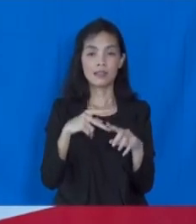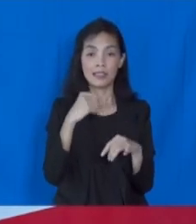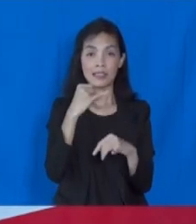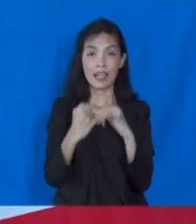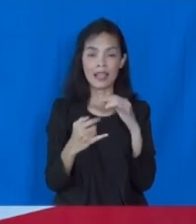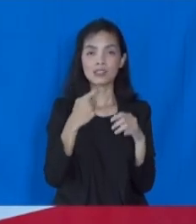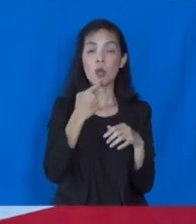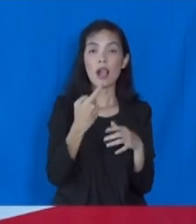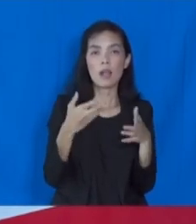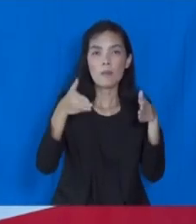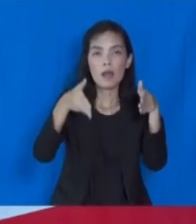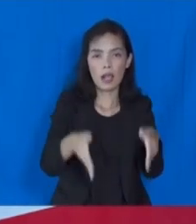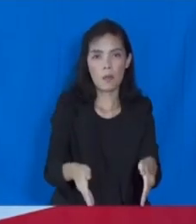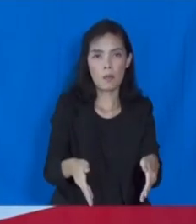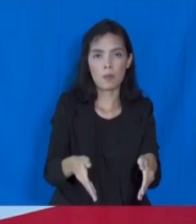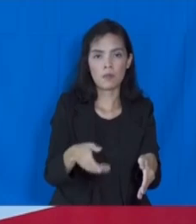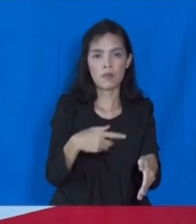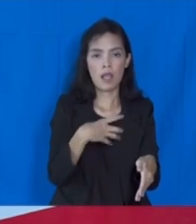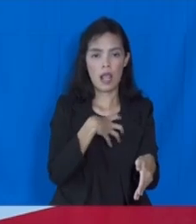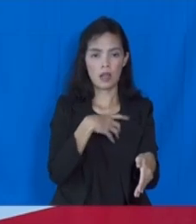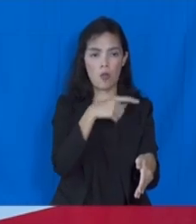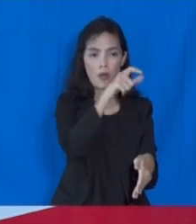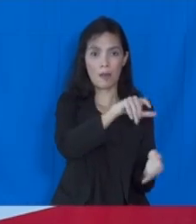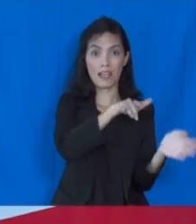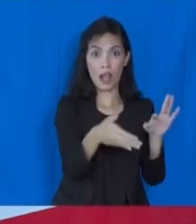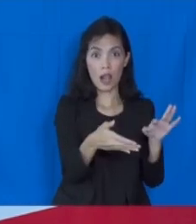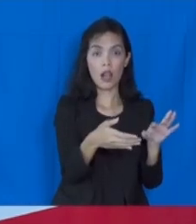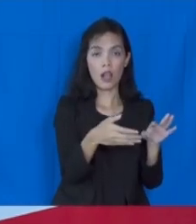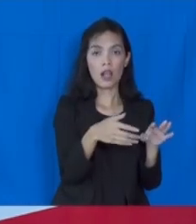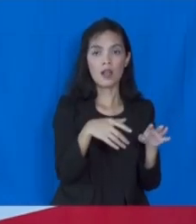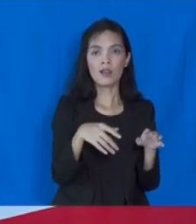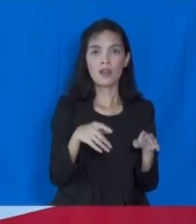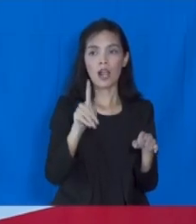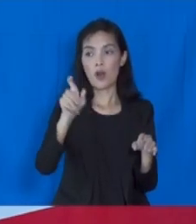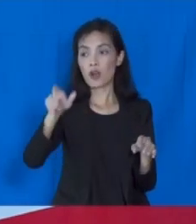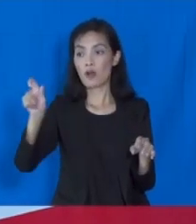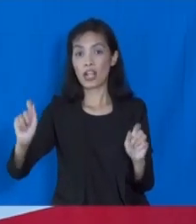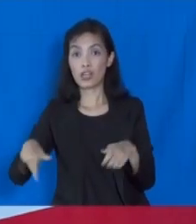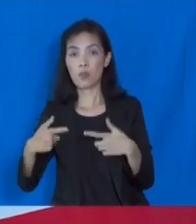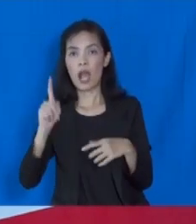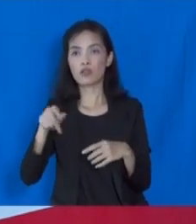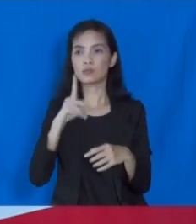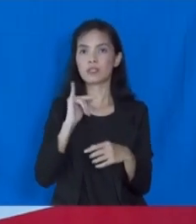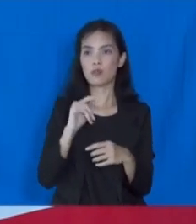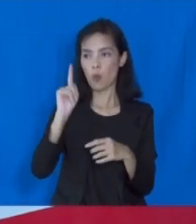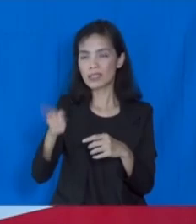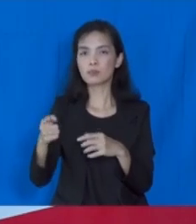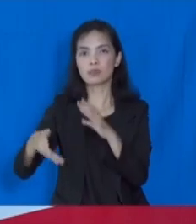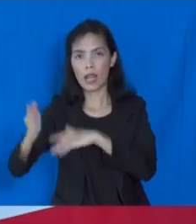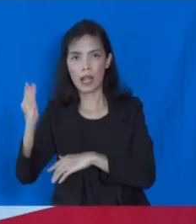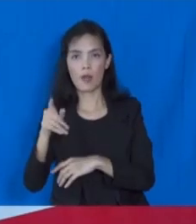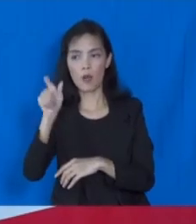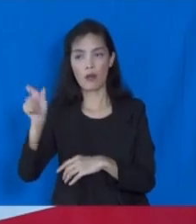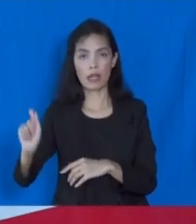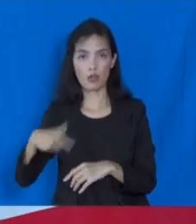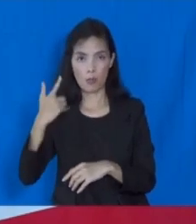bagian dari hak jenazah yang harus ditunaikan oleh setiap muslim secara perwakilan karenanya